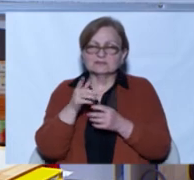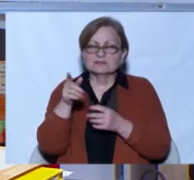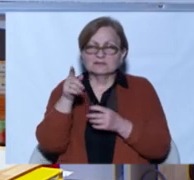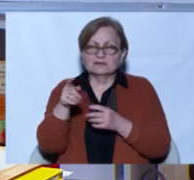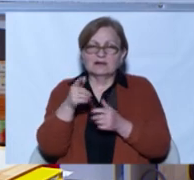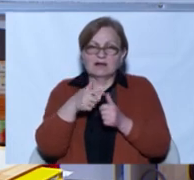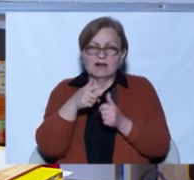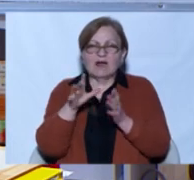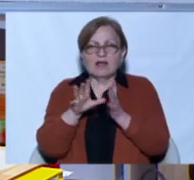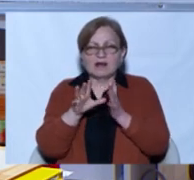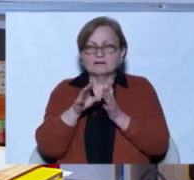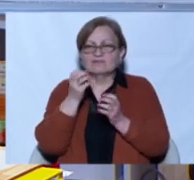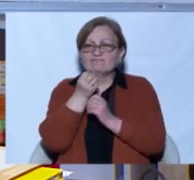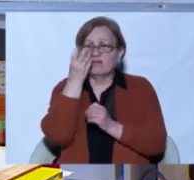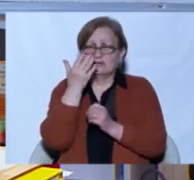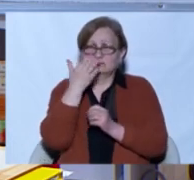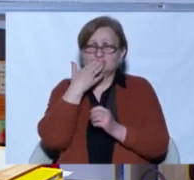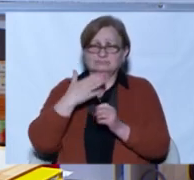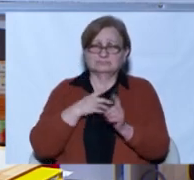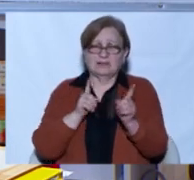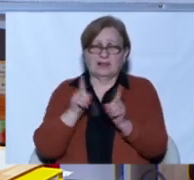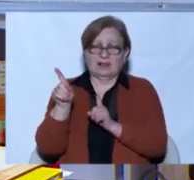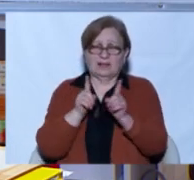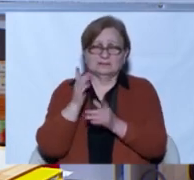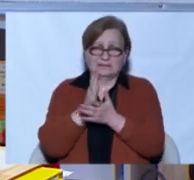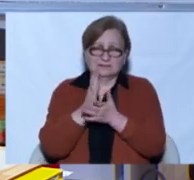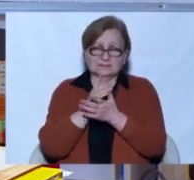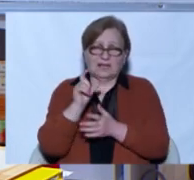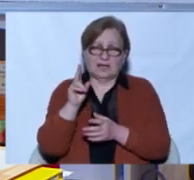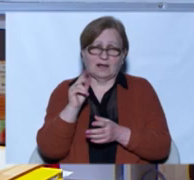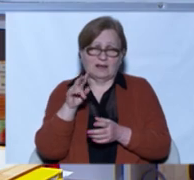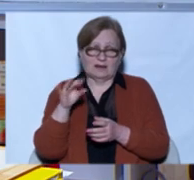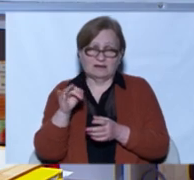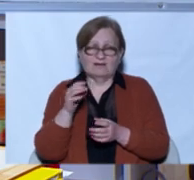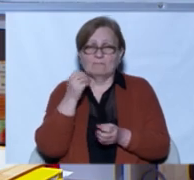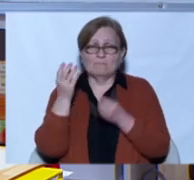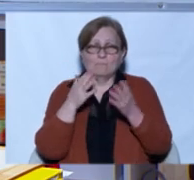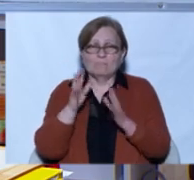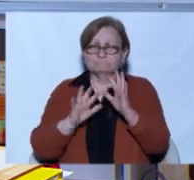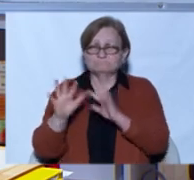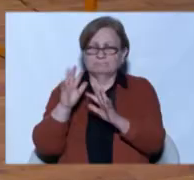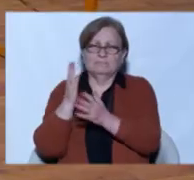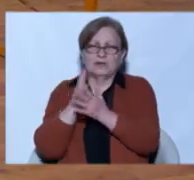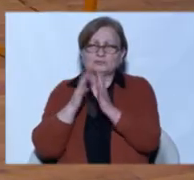ბარდებში ჩავარდნა. ეკალ ბარდები, არ ხშირად ასე ერთად იყენებენ ამ სიტყვას.